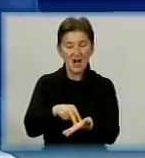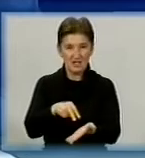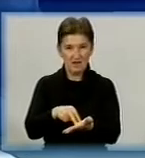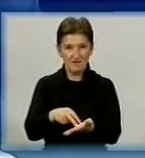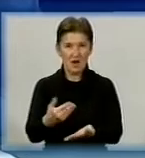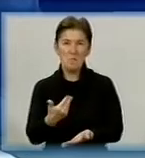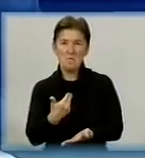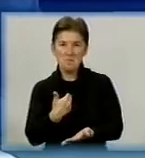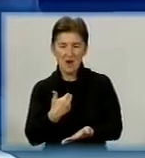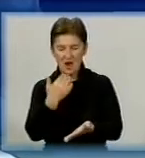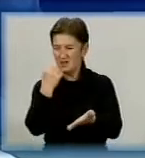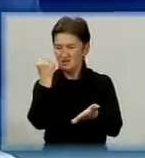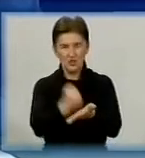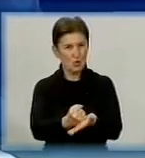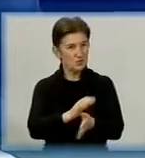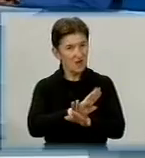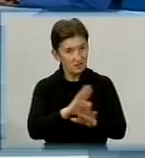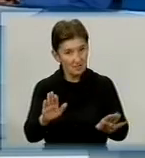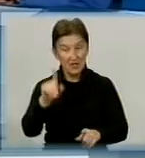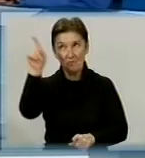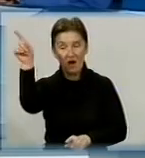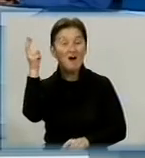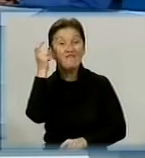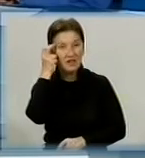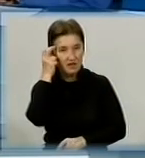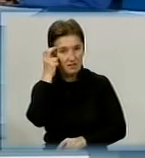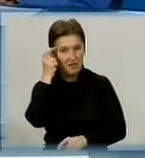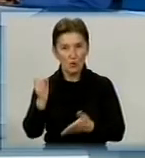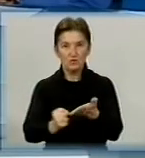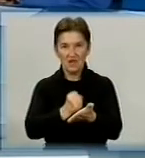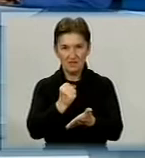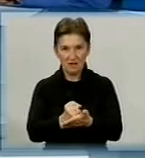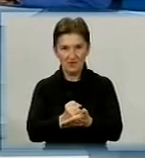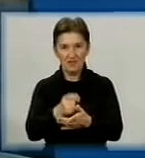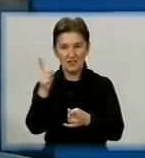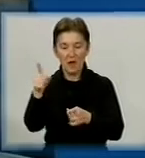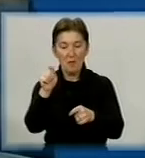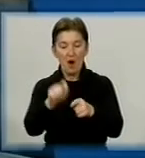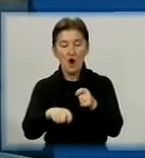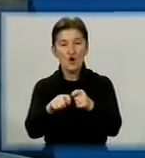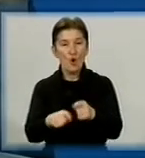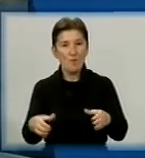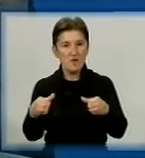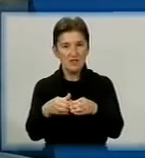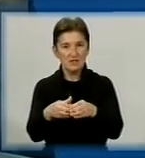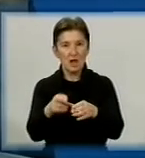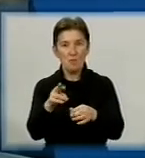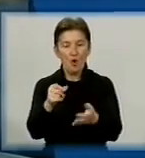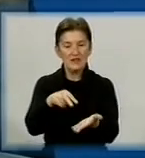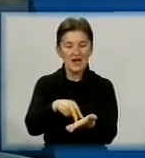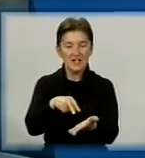устанавливаем, устанавливают их в Киеве. Комиссия по регулированию тарифной политики в ЖКХ. Вот.